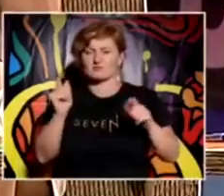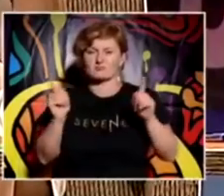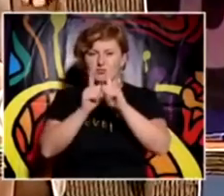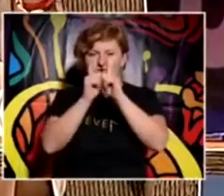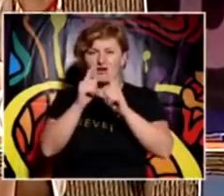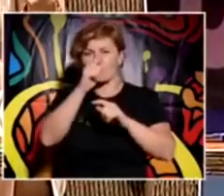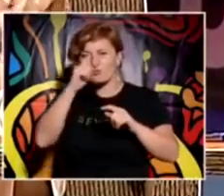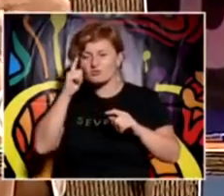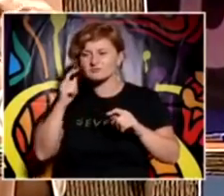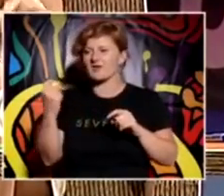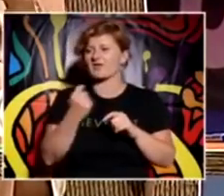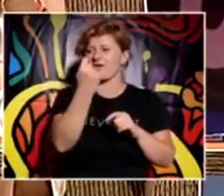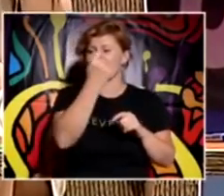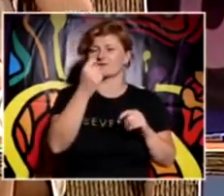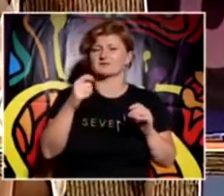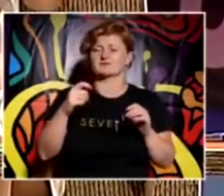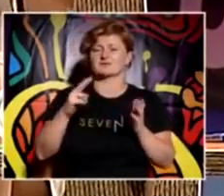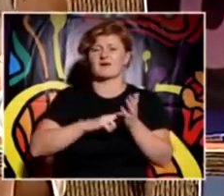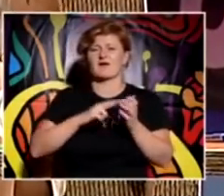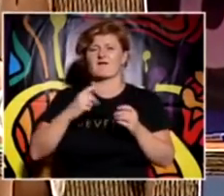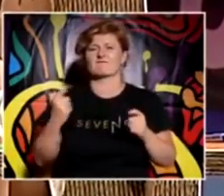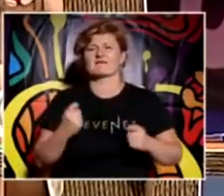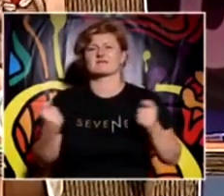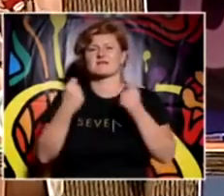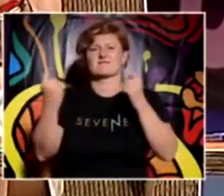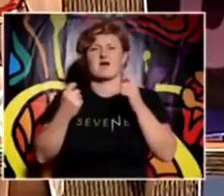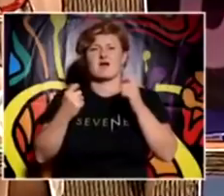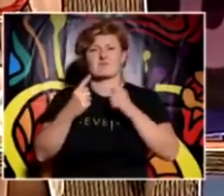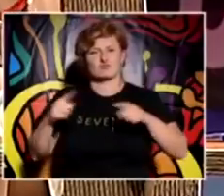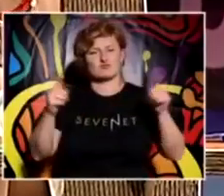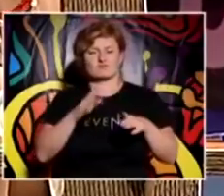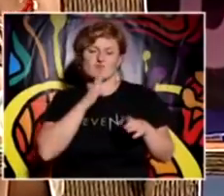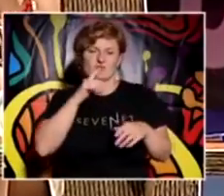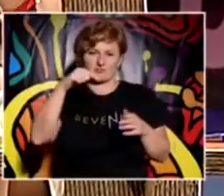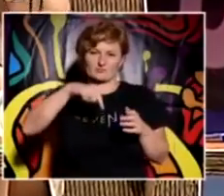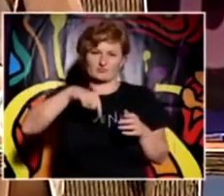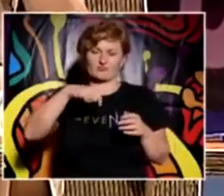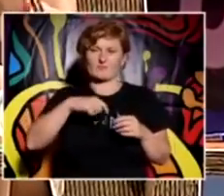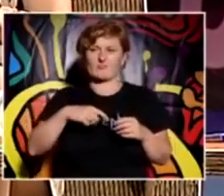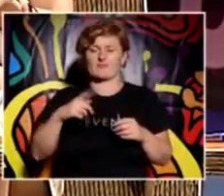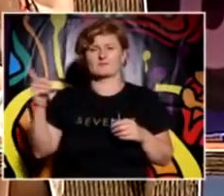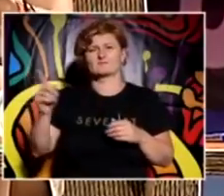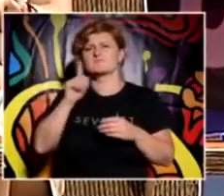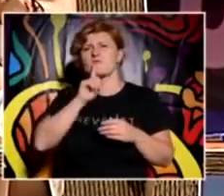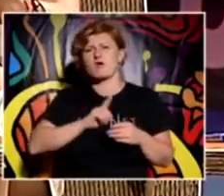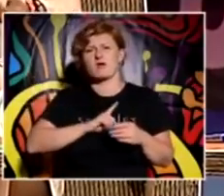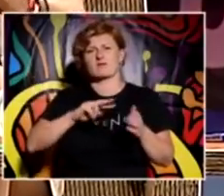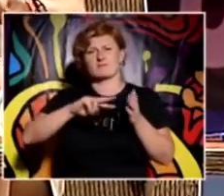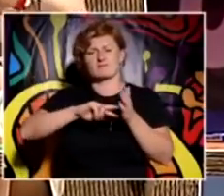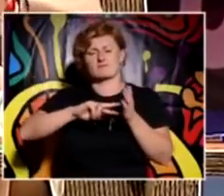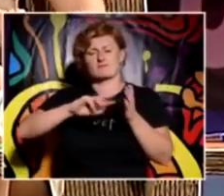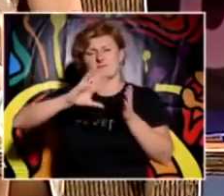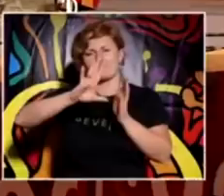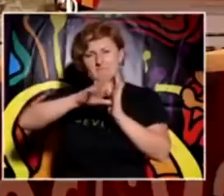jadących na festiwal muzyczny, mniej więcej tak jak tutaj, i polecili nam miasteczko Simis